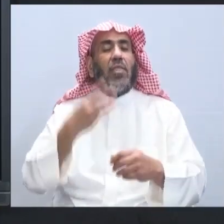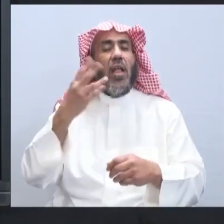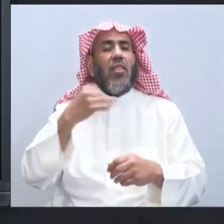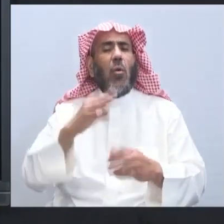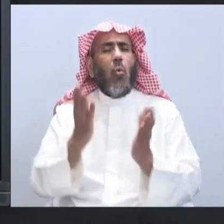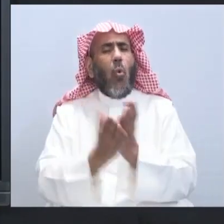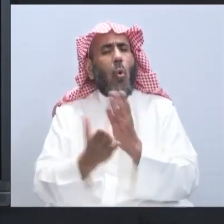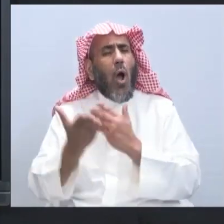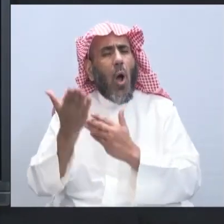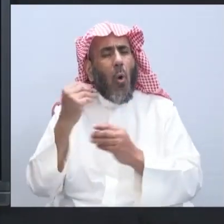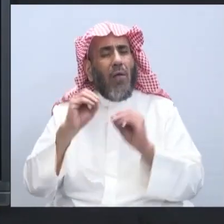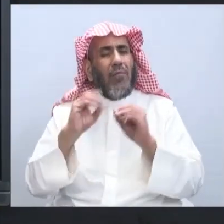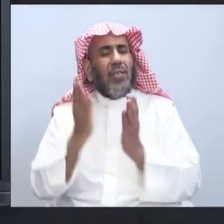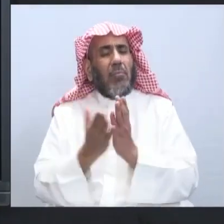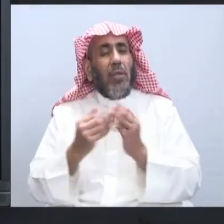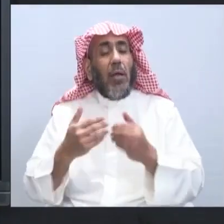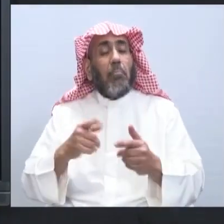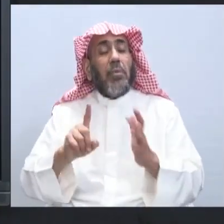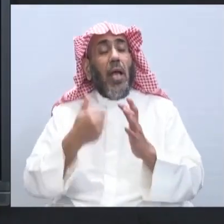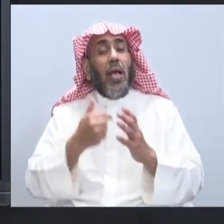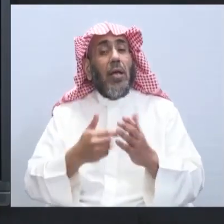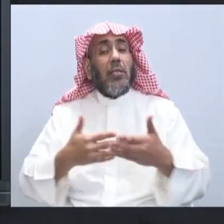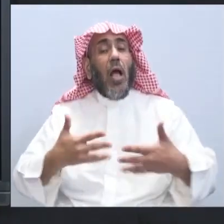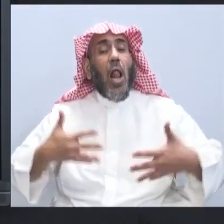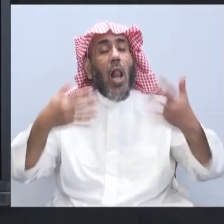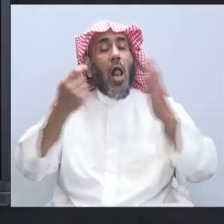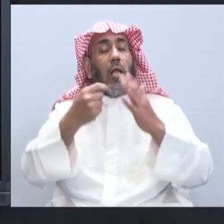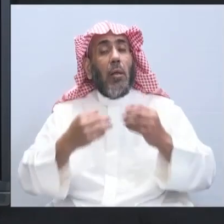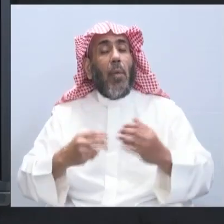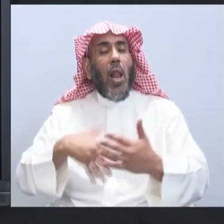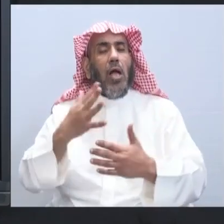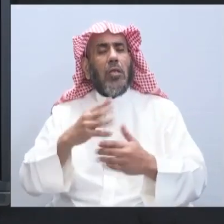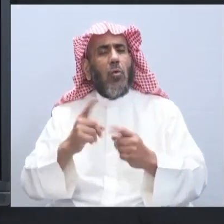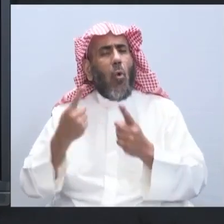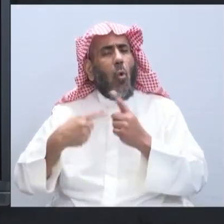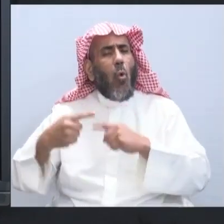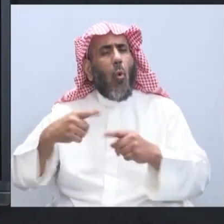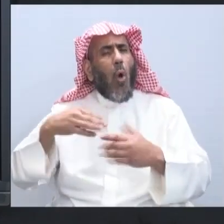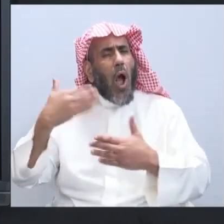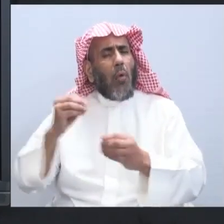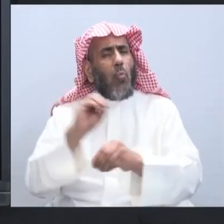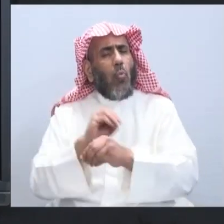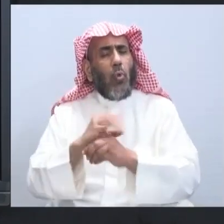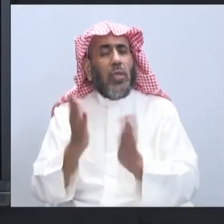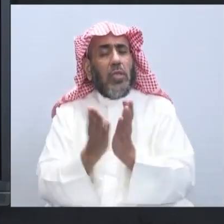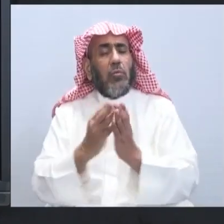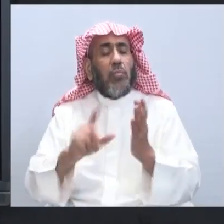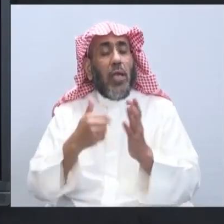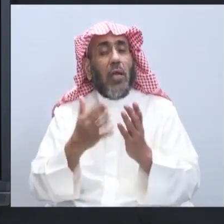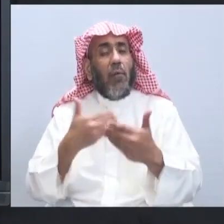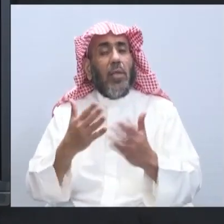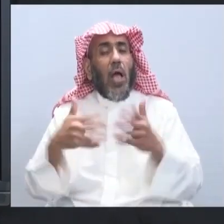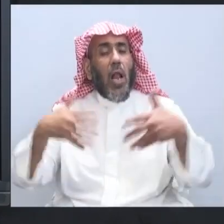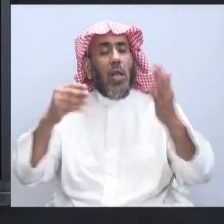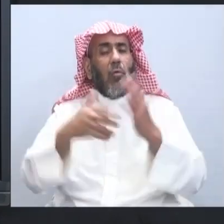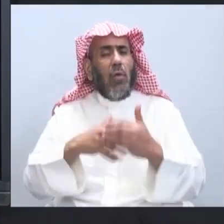كنا قد تكلمنا في الدرس الماضي عن بدايه ادب الحديث في بدايه الدرس الماضي او في اكثر من من درس تحدثنا عن بدايه ادب الحديث وعرفنا كيف بدا